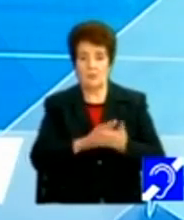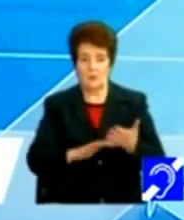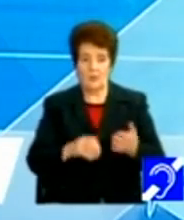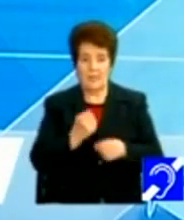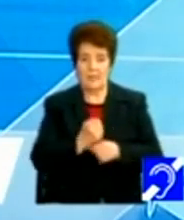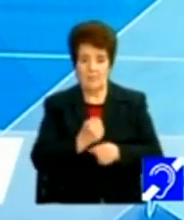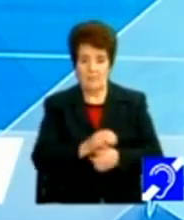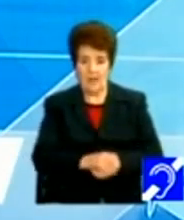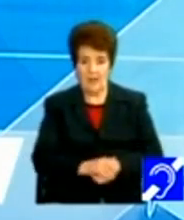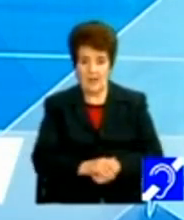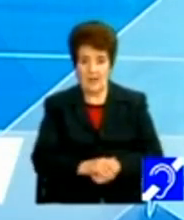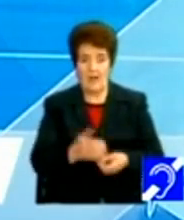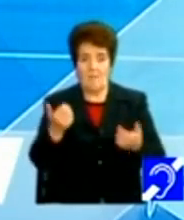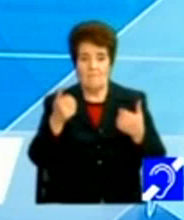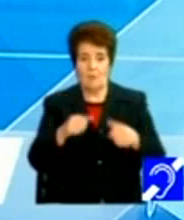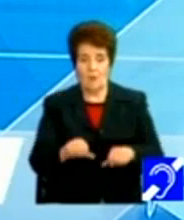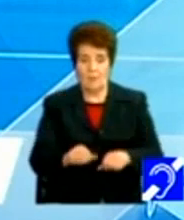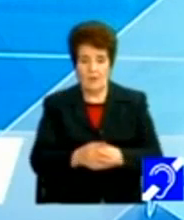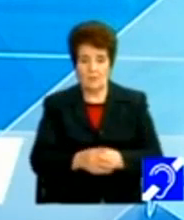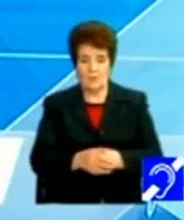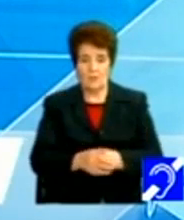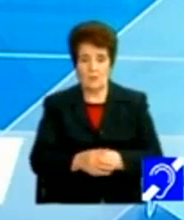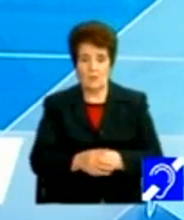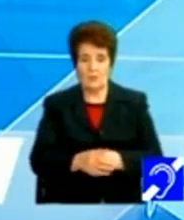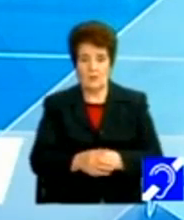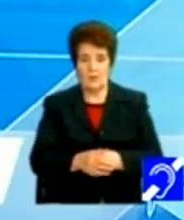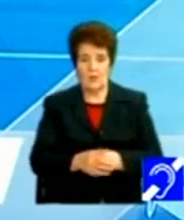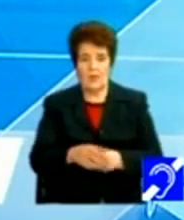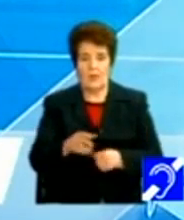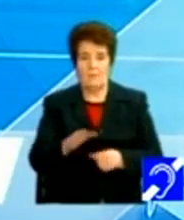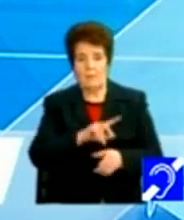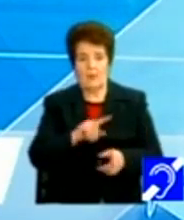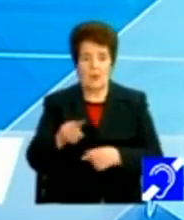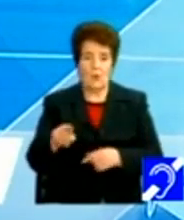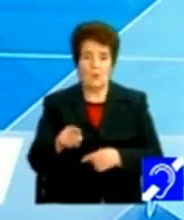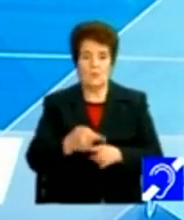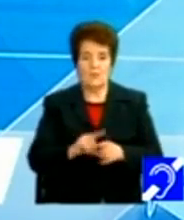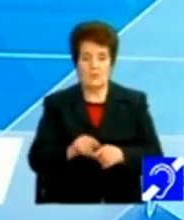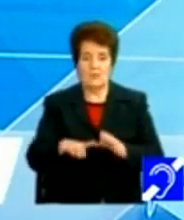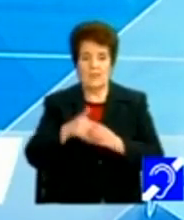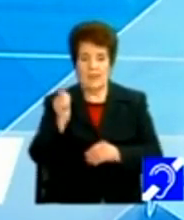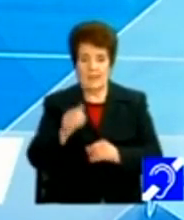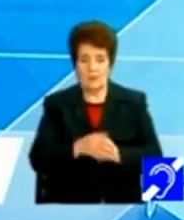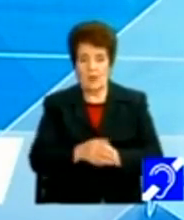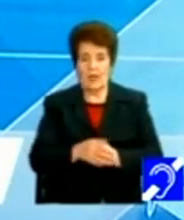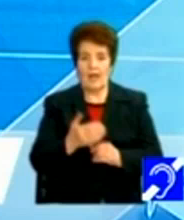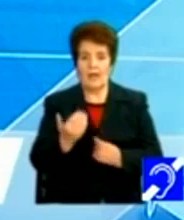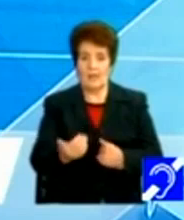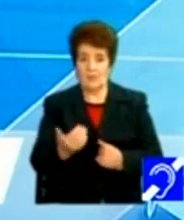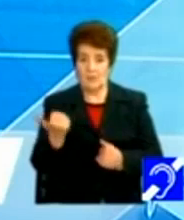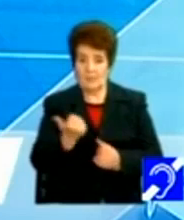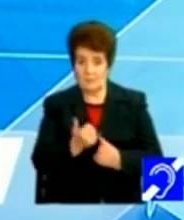facem, în sensul în care formatul am adaptat pe tot parcursul acestei campanii electorale. În această săptămână o să vă